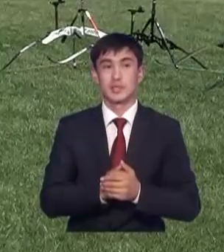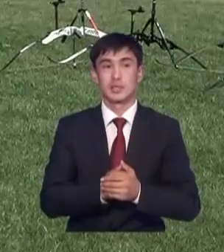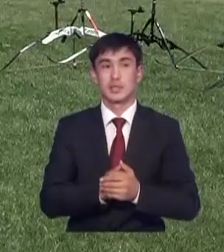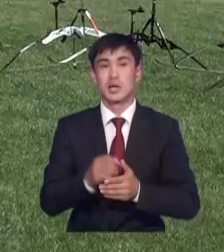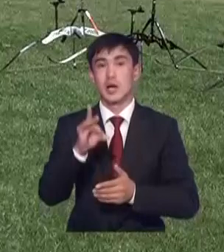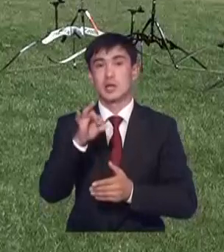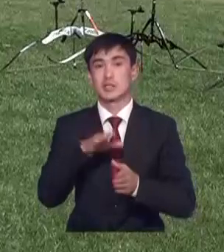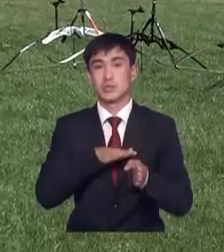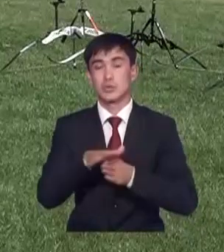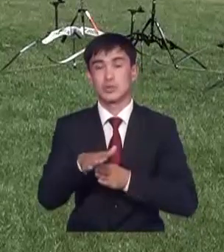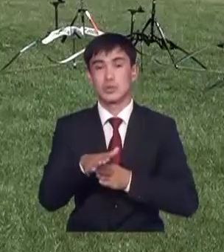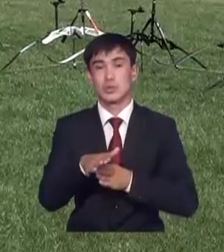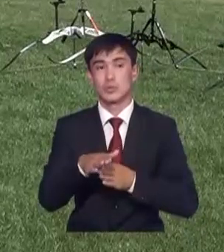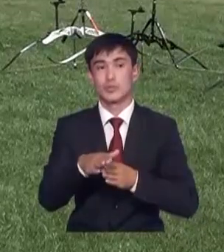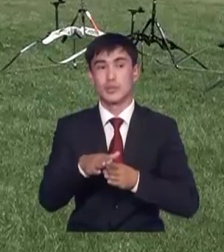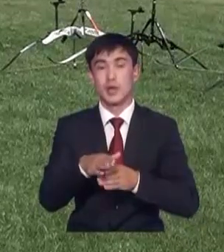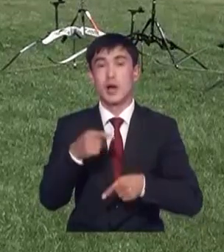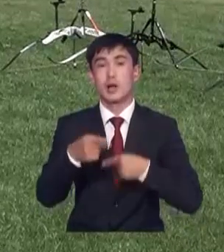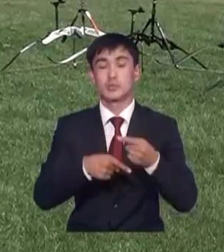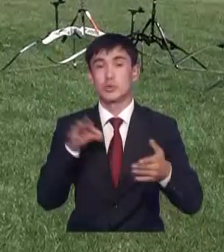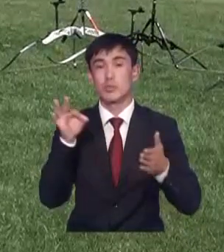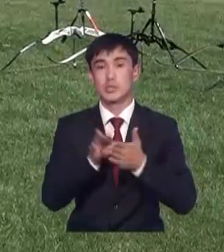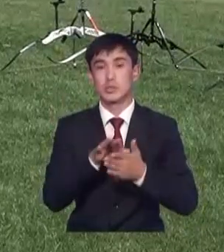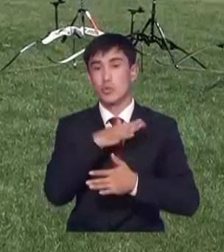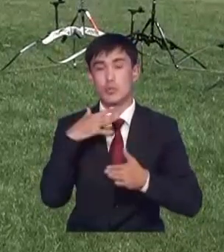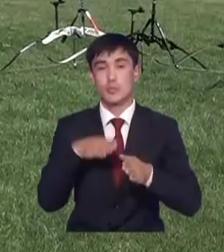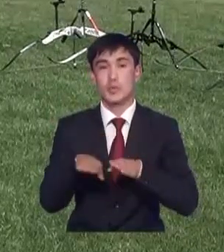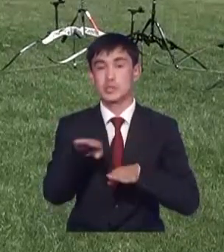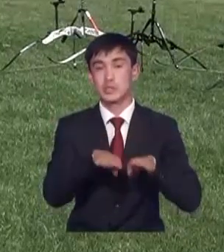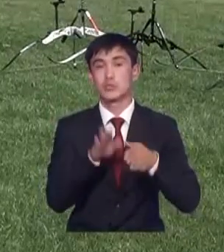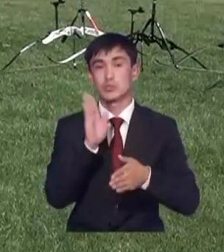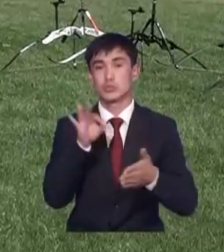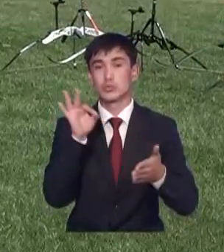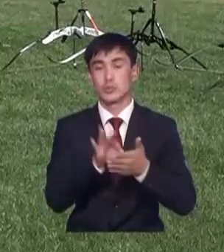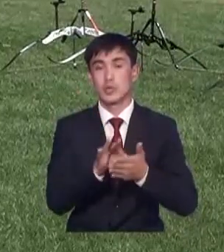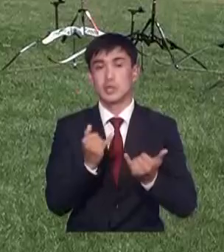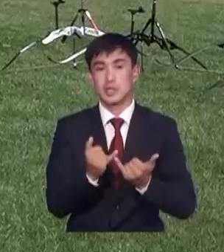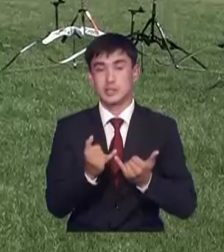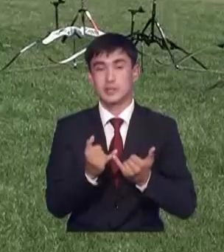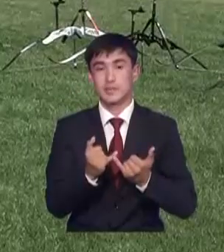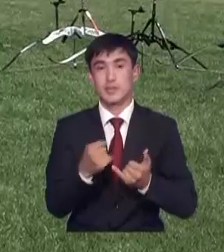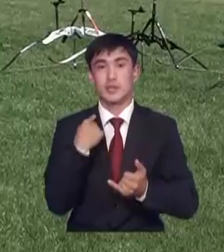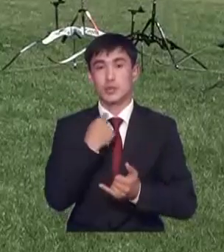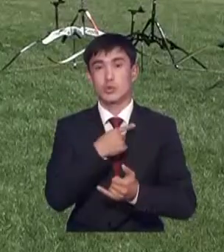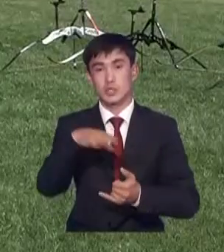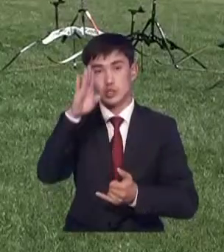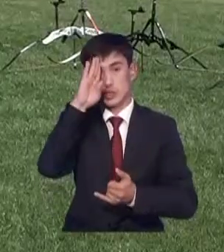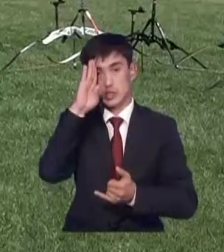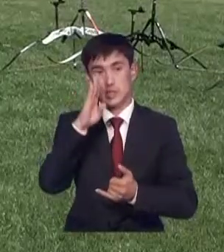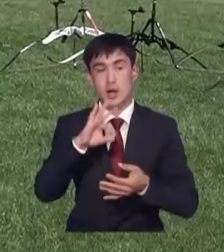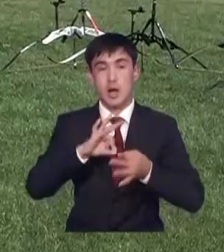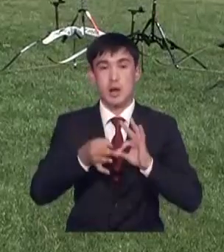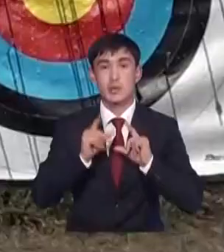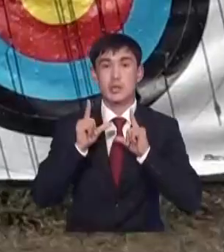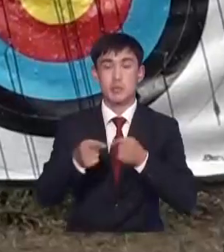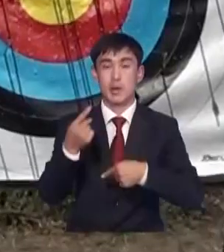разряд орындау алдымызға қойған мақсат көп. Қазір өзіңіз білесіз, өз Талдықорғанның жігіттері олимпиадаға